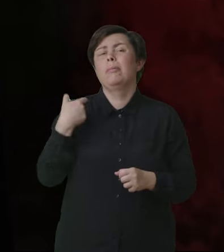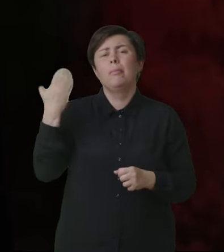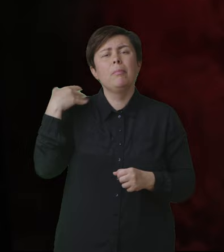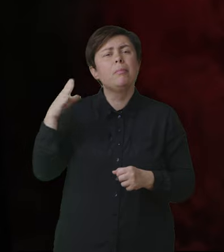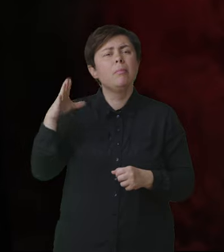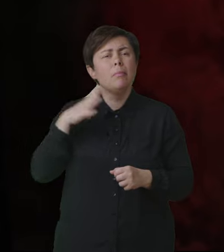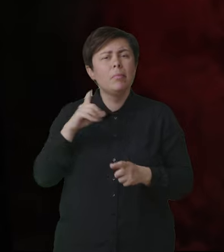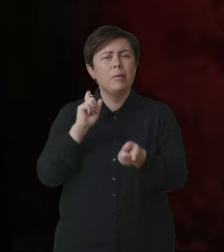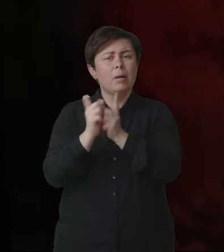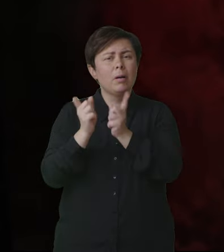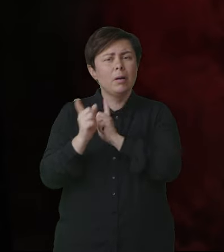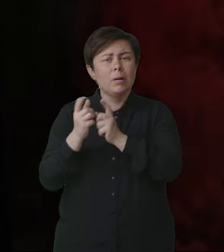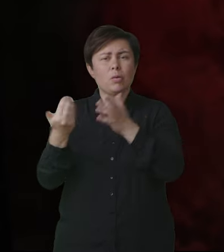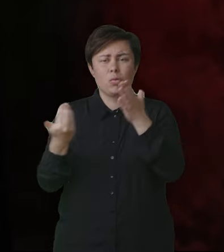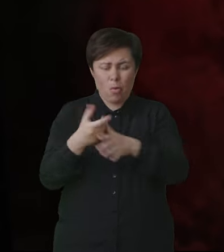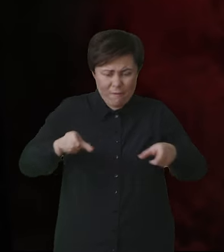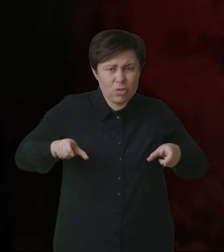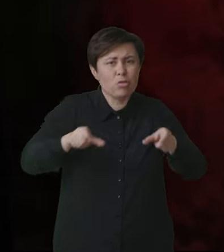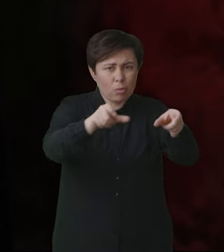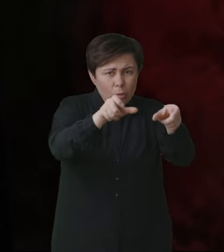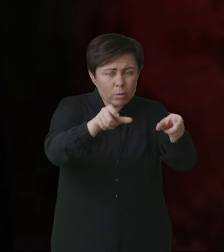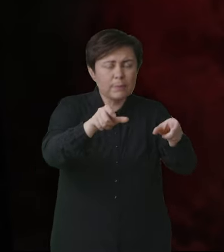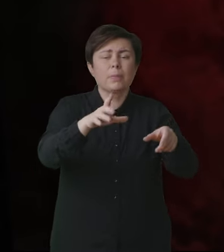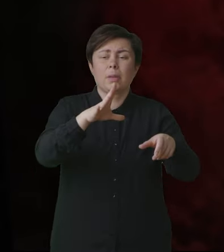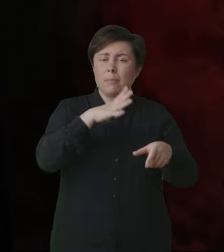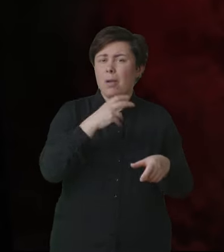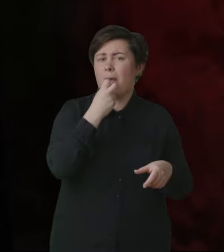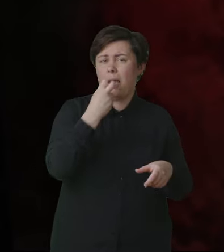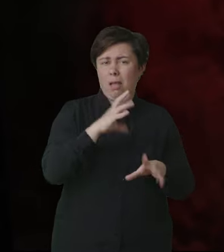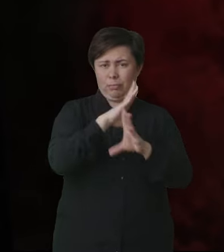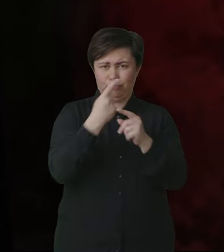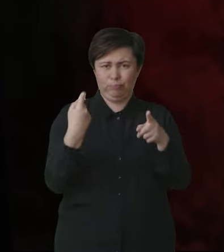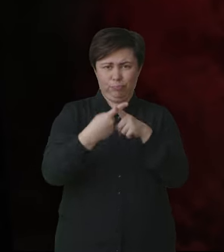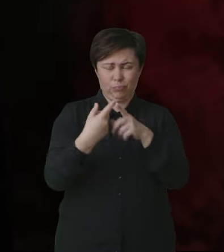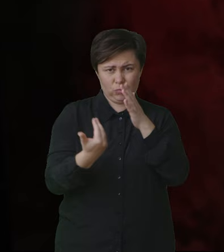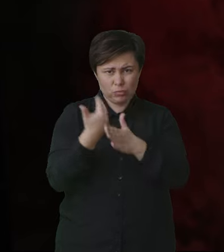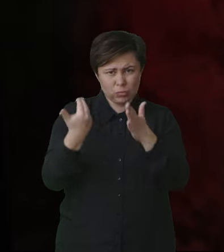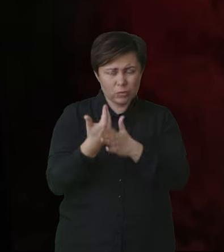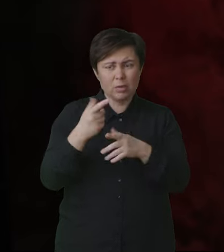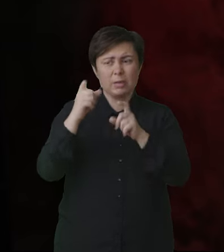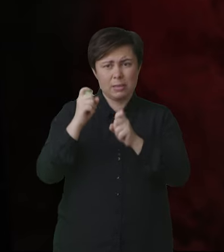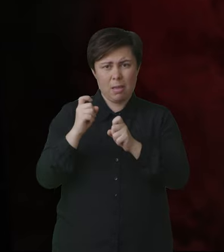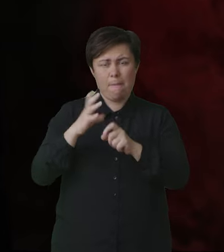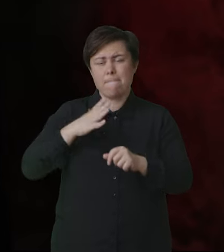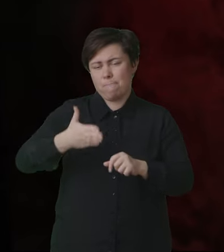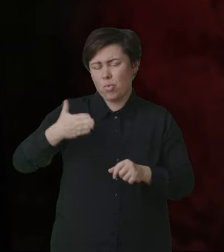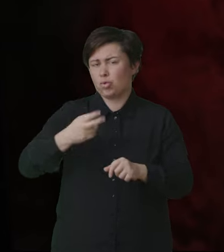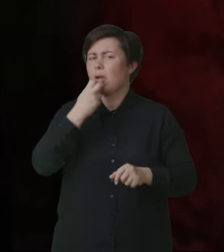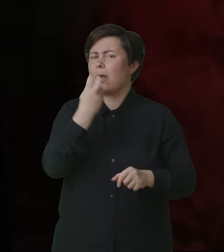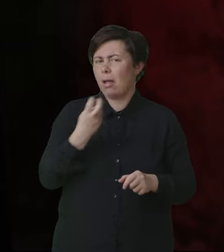była przebudowa nowych torów, była elektryfikacja, to zaczęły jeździć pociągi